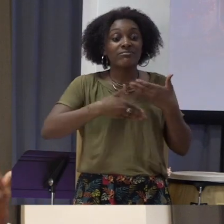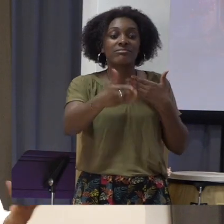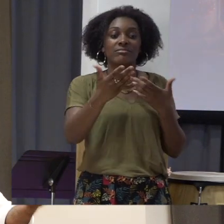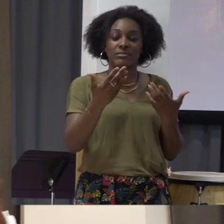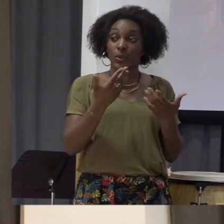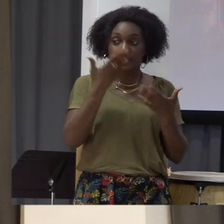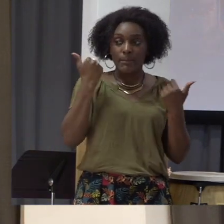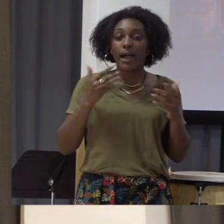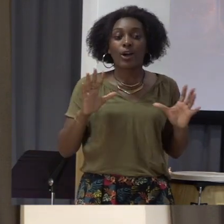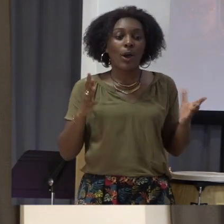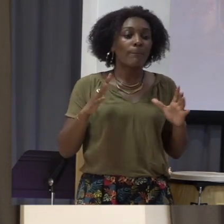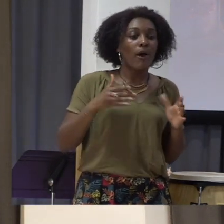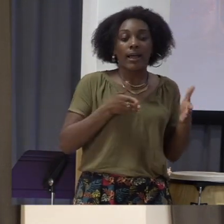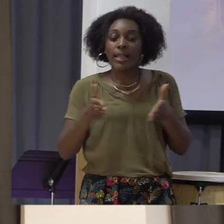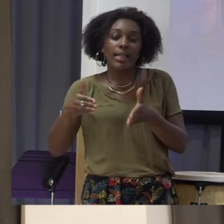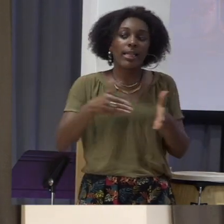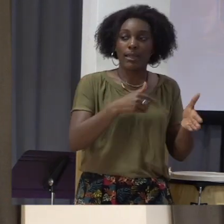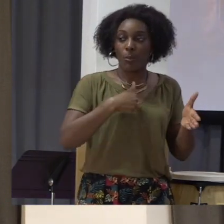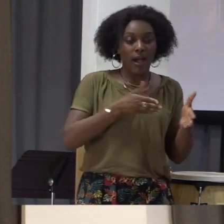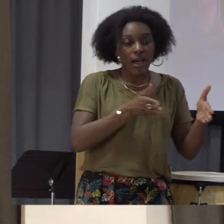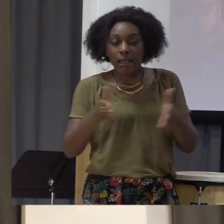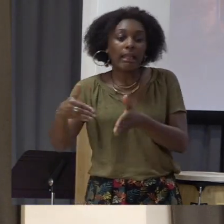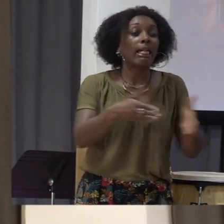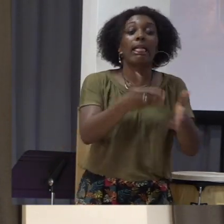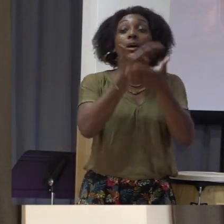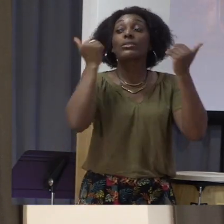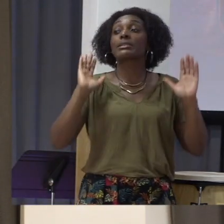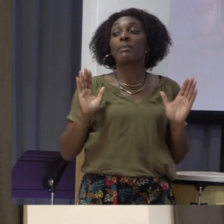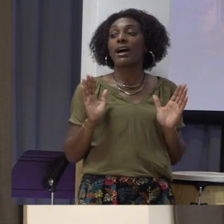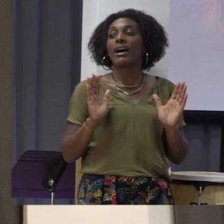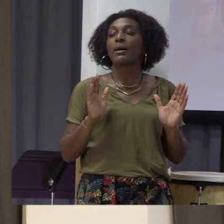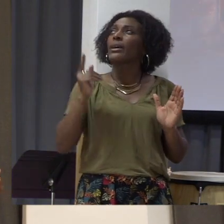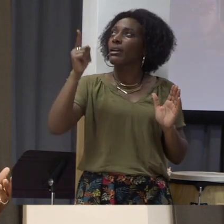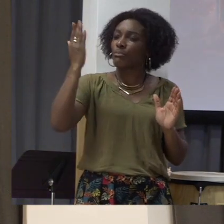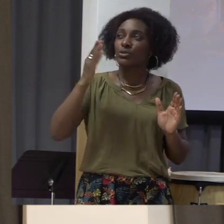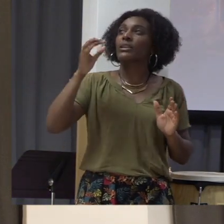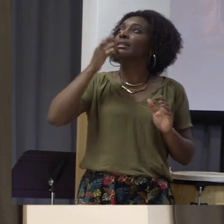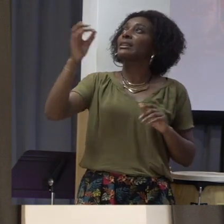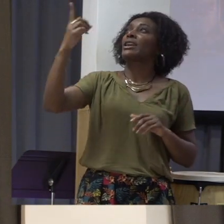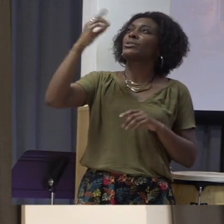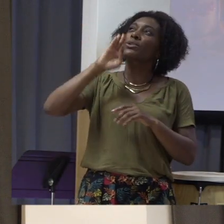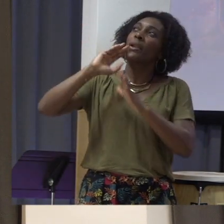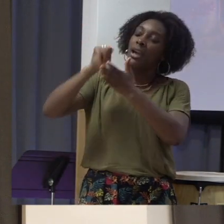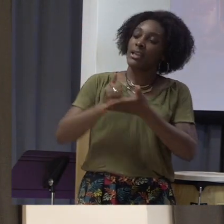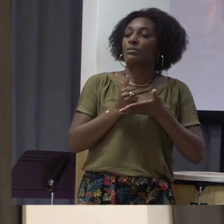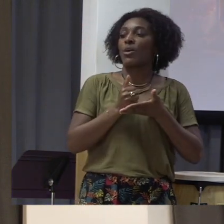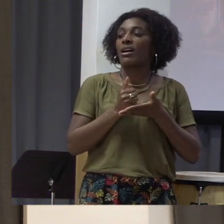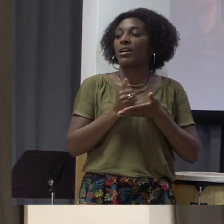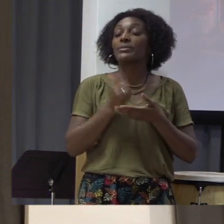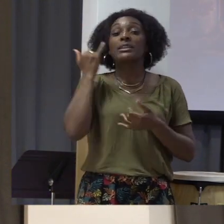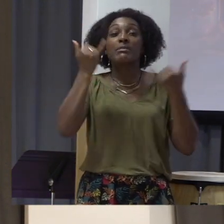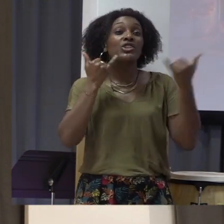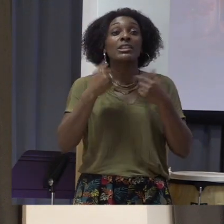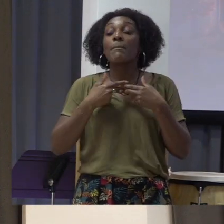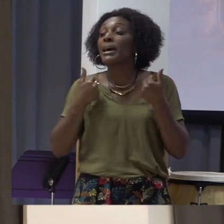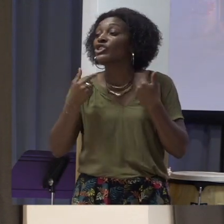les contours que prendront mon parcours? Je ne sais pas. Si un pasteur te dit que